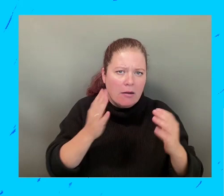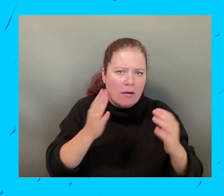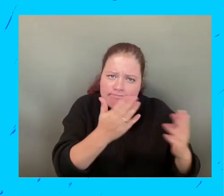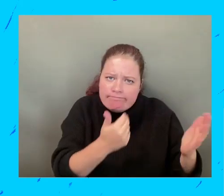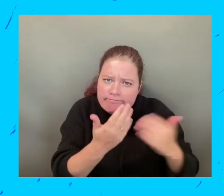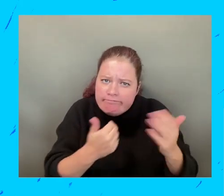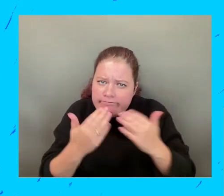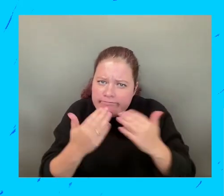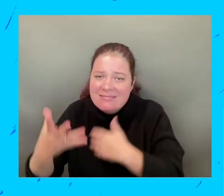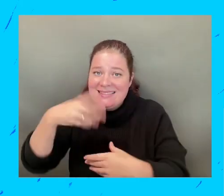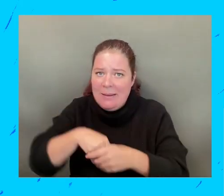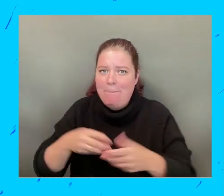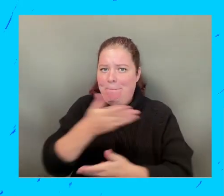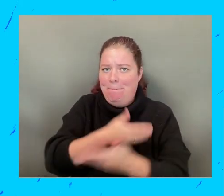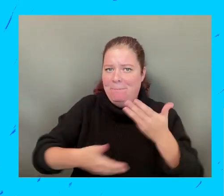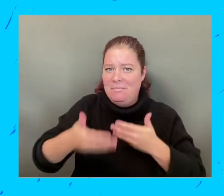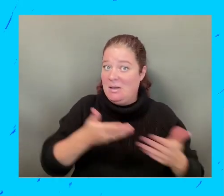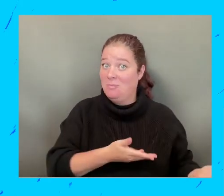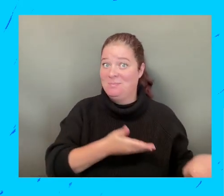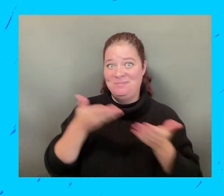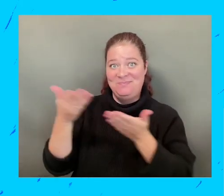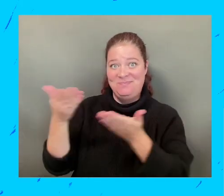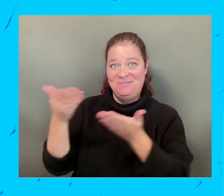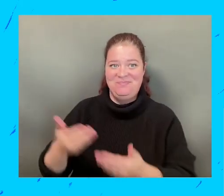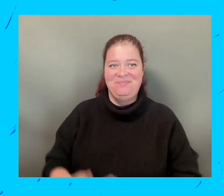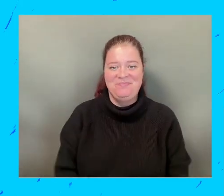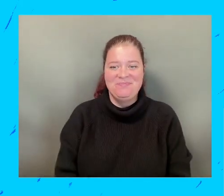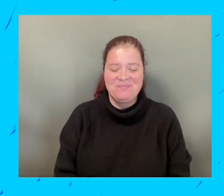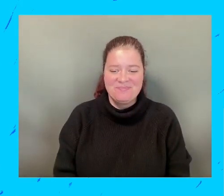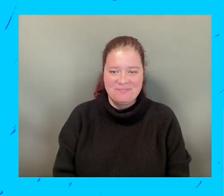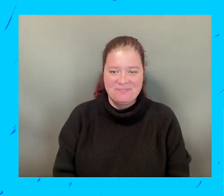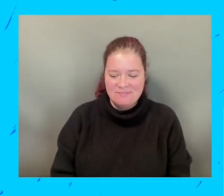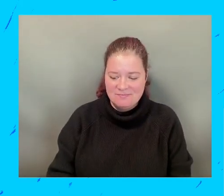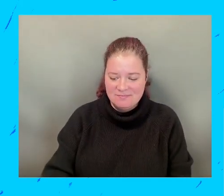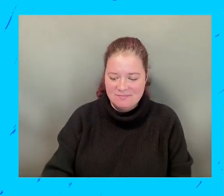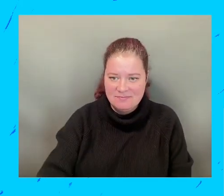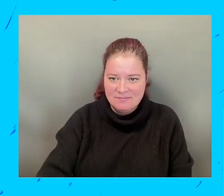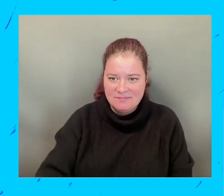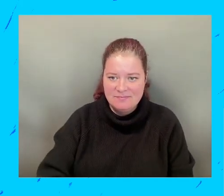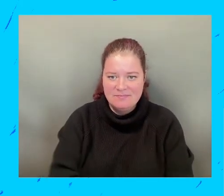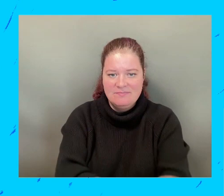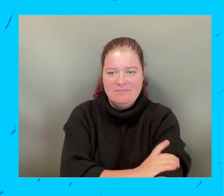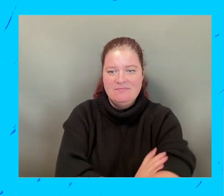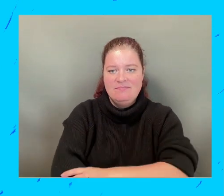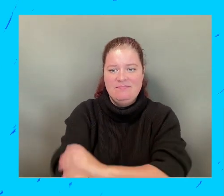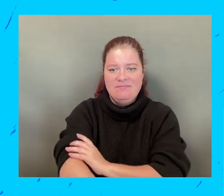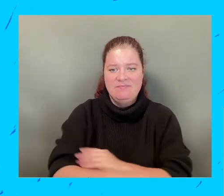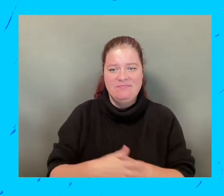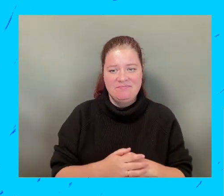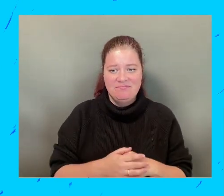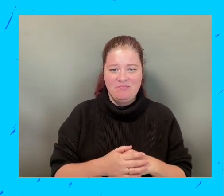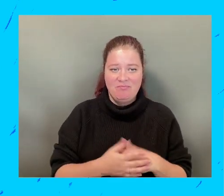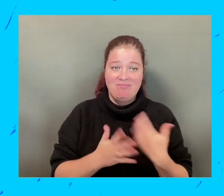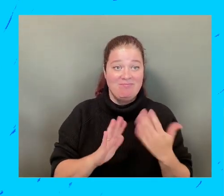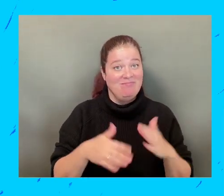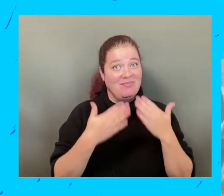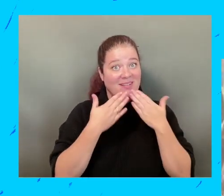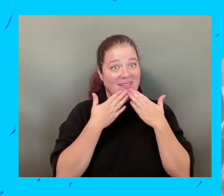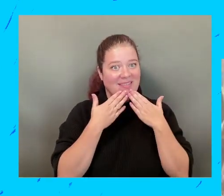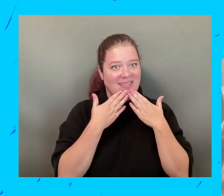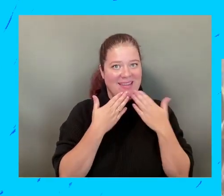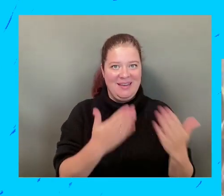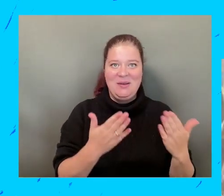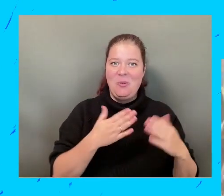l'éducation compréhensive. La parole est à vous. Merci. Tu as bien